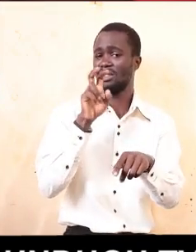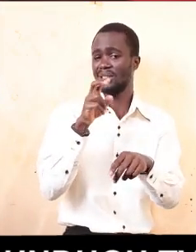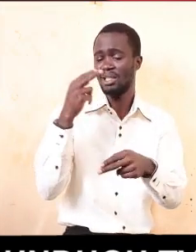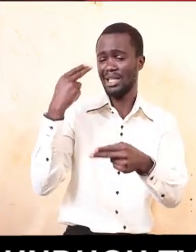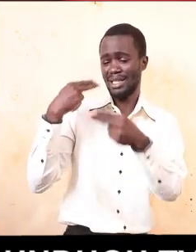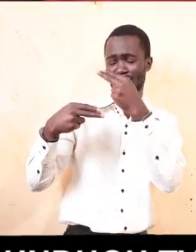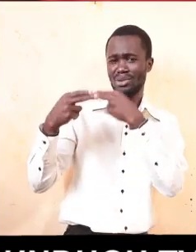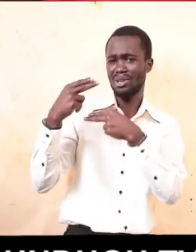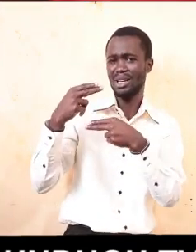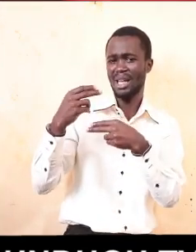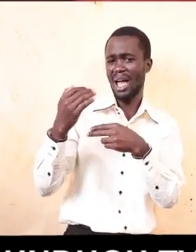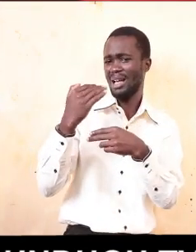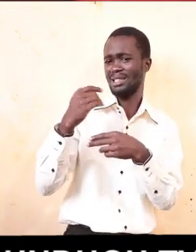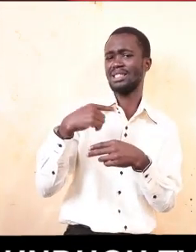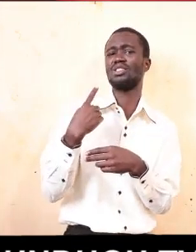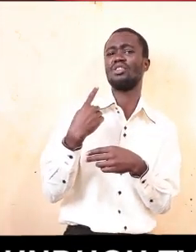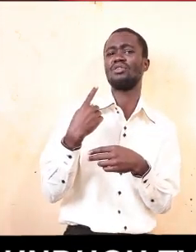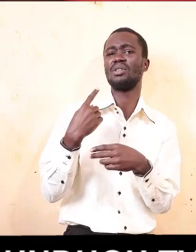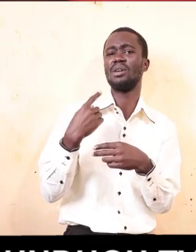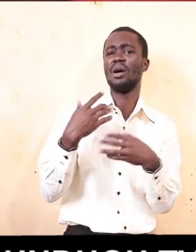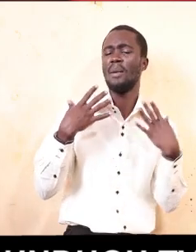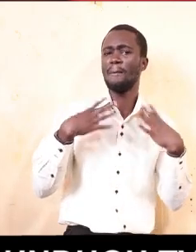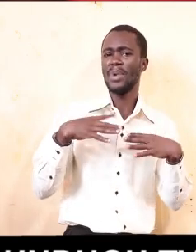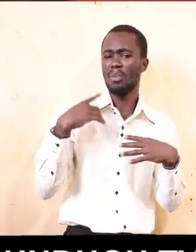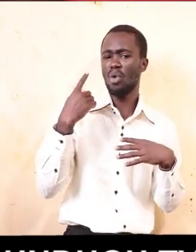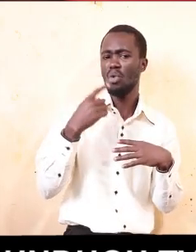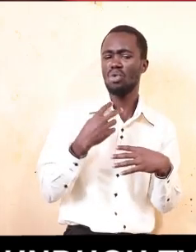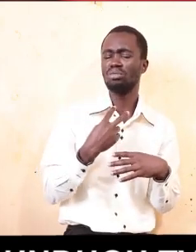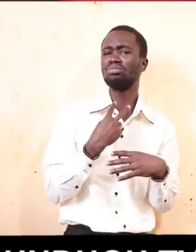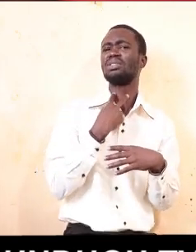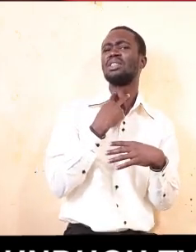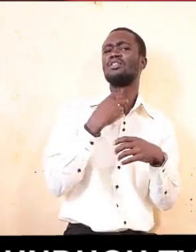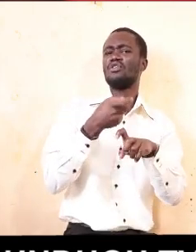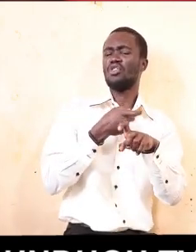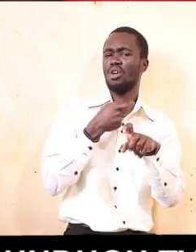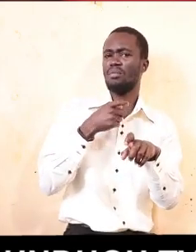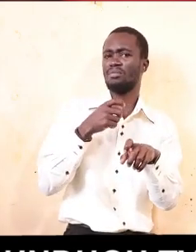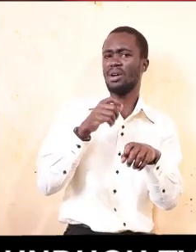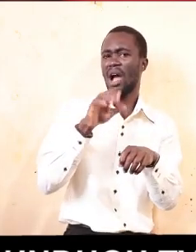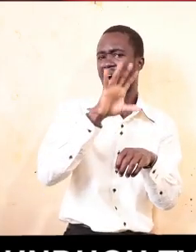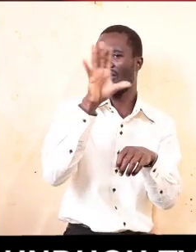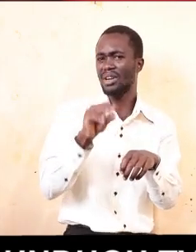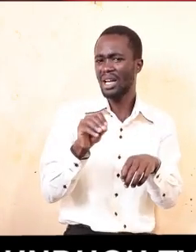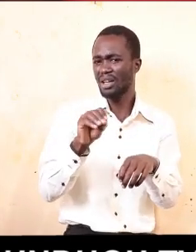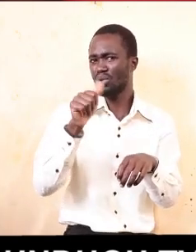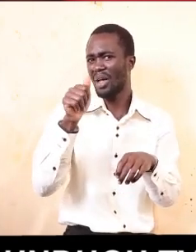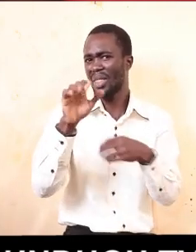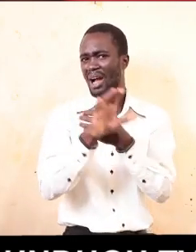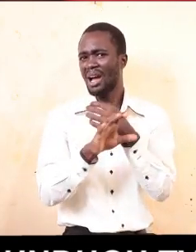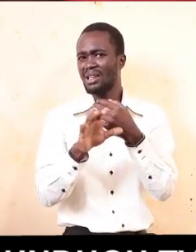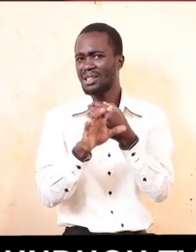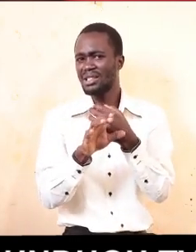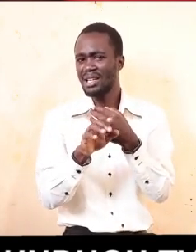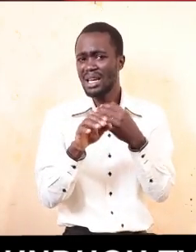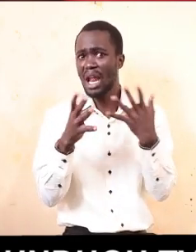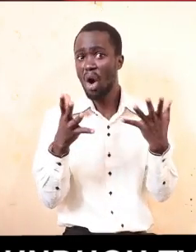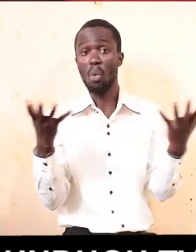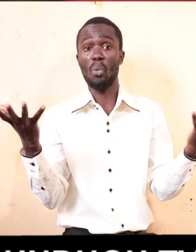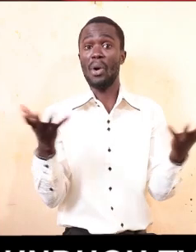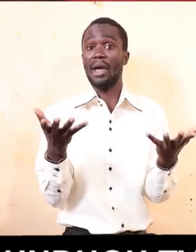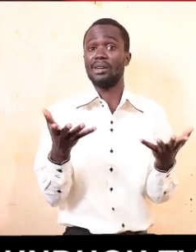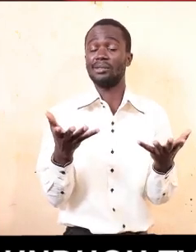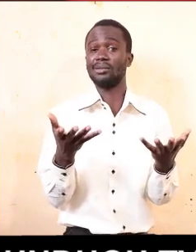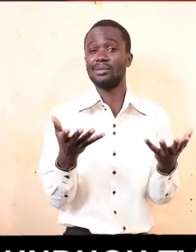tunajiuliza, wale watumwa walitoka hapa na kwenda sehemu zingine, walipelekwa na Waarabu, wao walienda wapi?